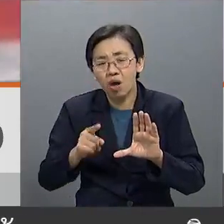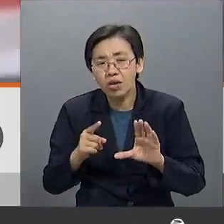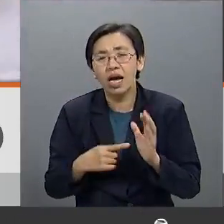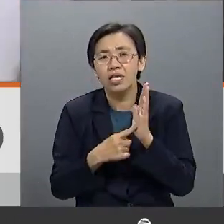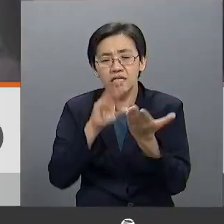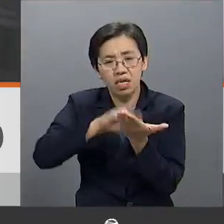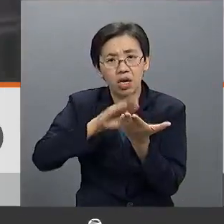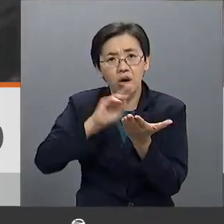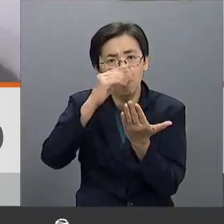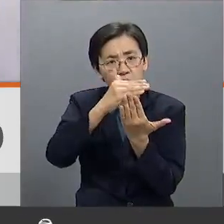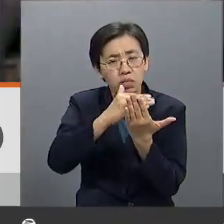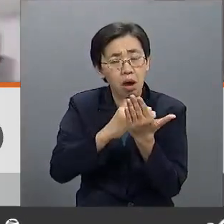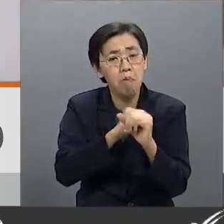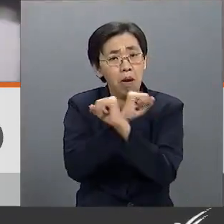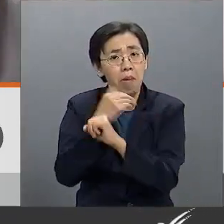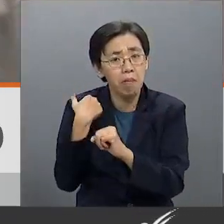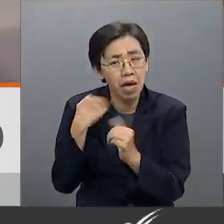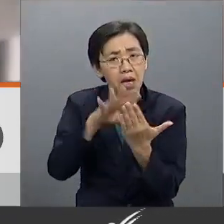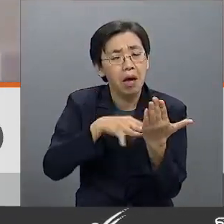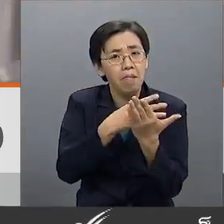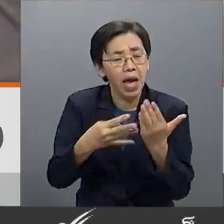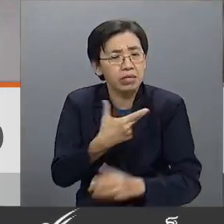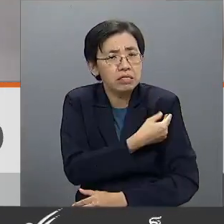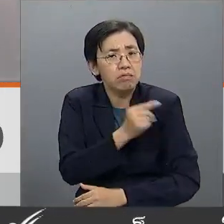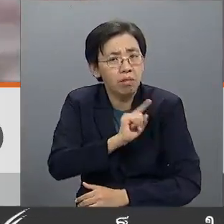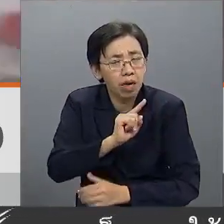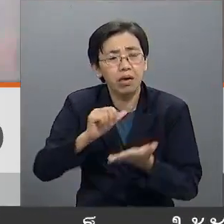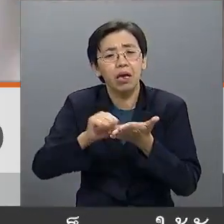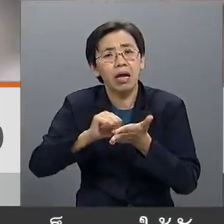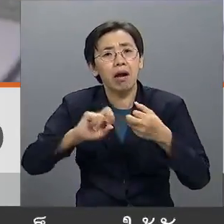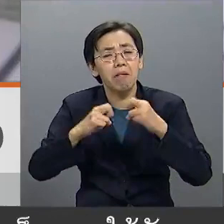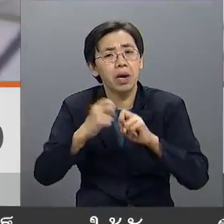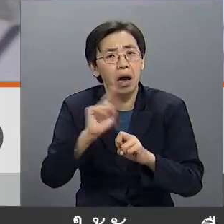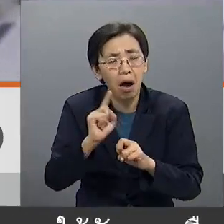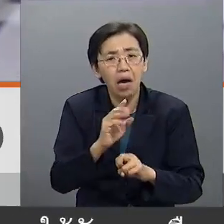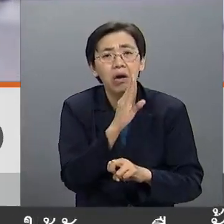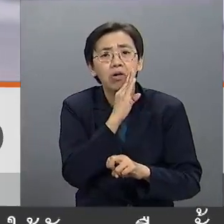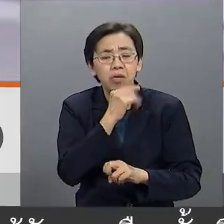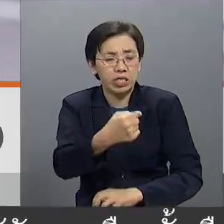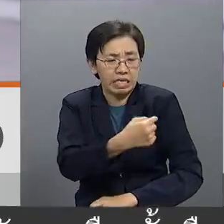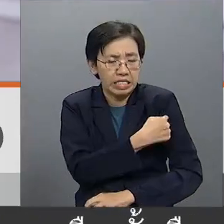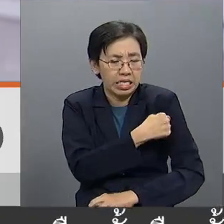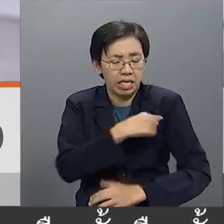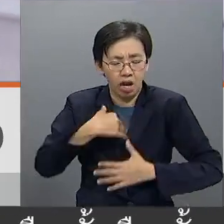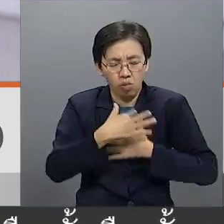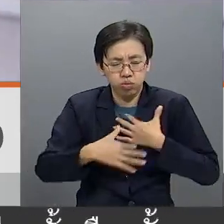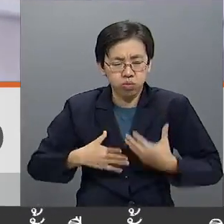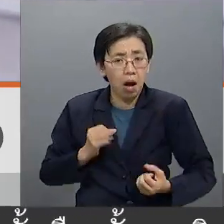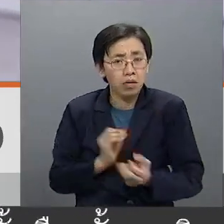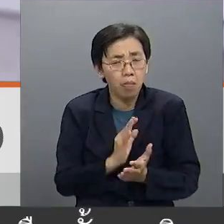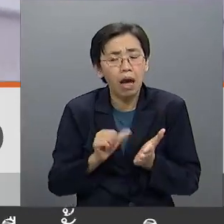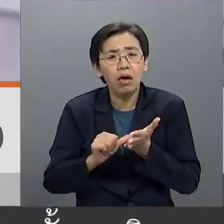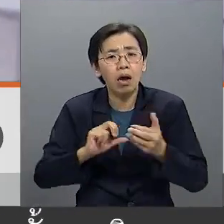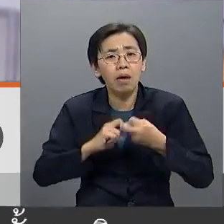อดภัยแผนการใช้และการแก้ปัญหาเมื่อเกิดผลข้างเคียงใดๆขึ้นโดยต้องมีเอกสารชี้แจงราย